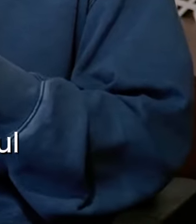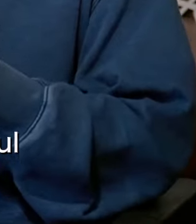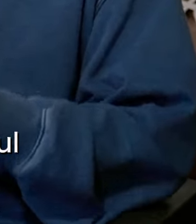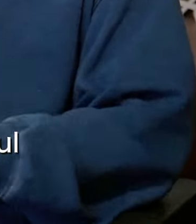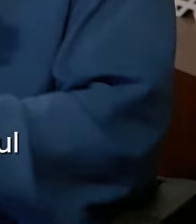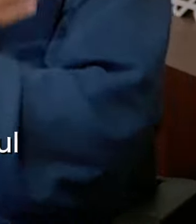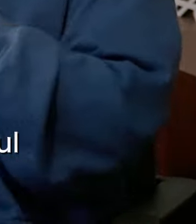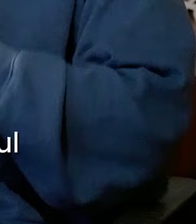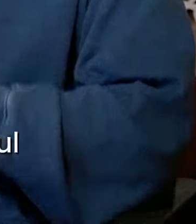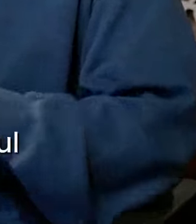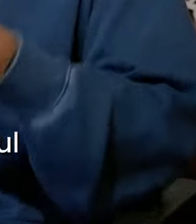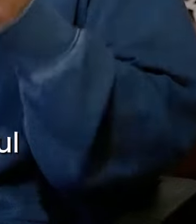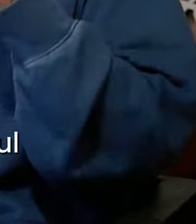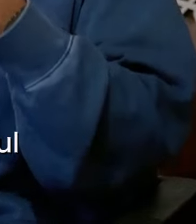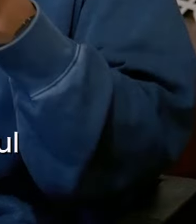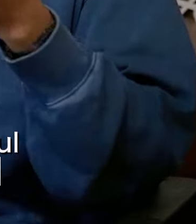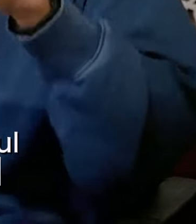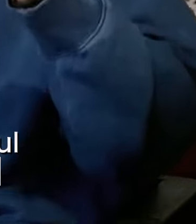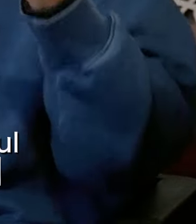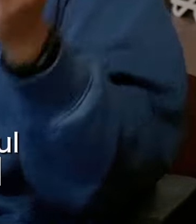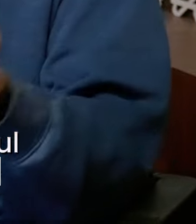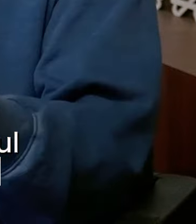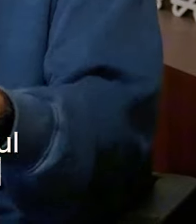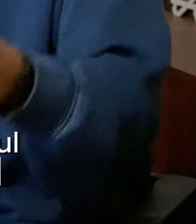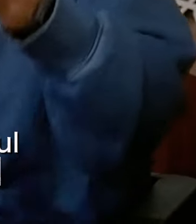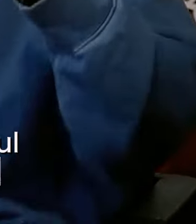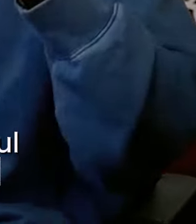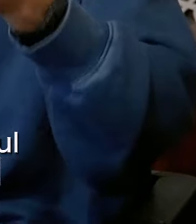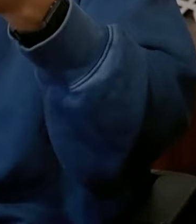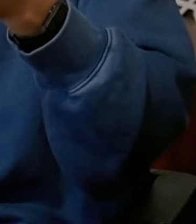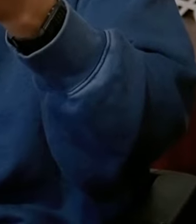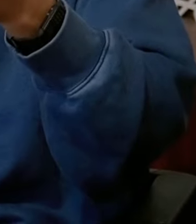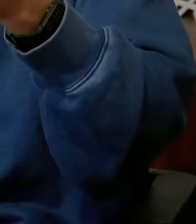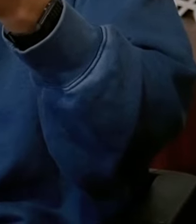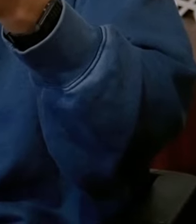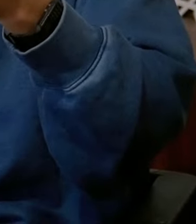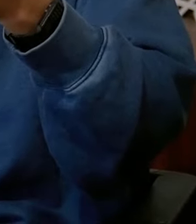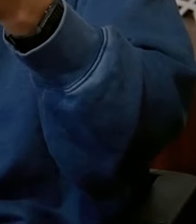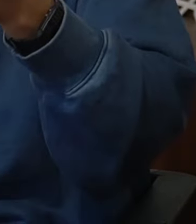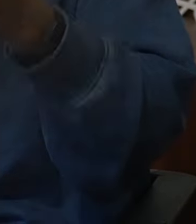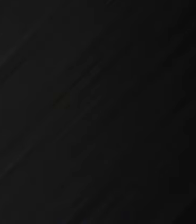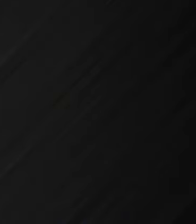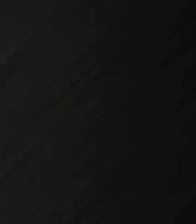Bantul yang aksesibel bagi disabilitas dan inklusi.